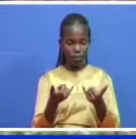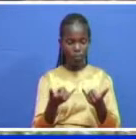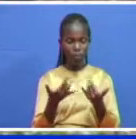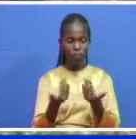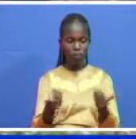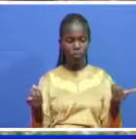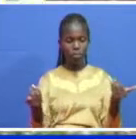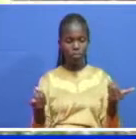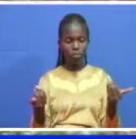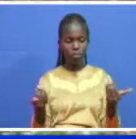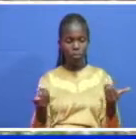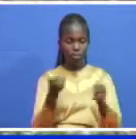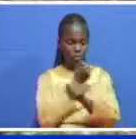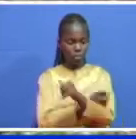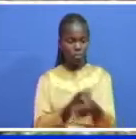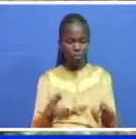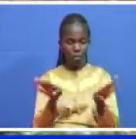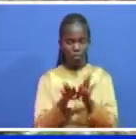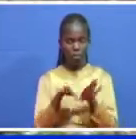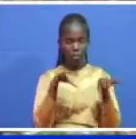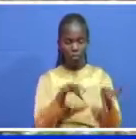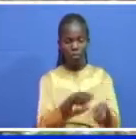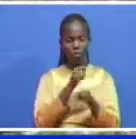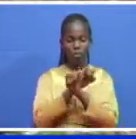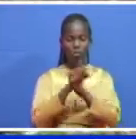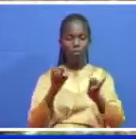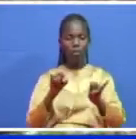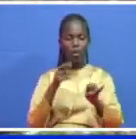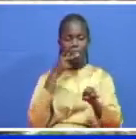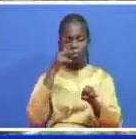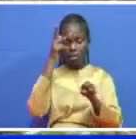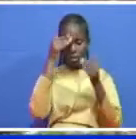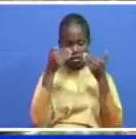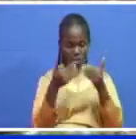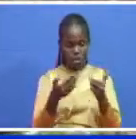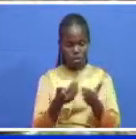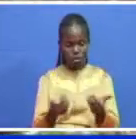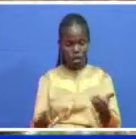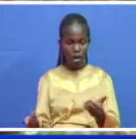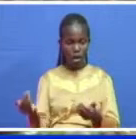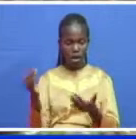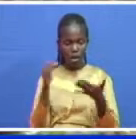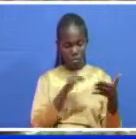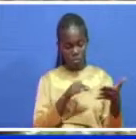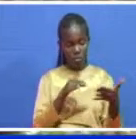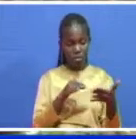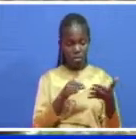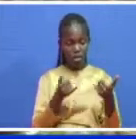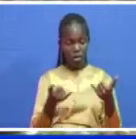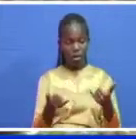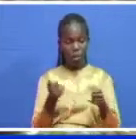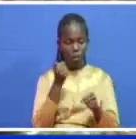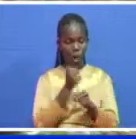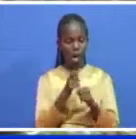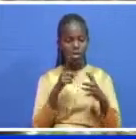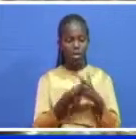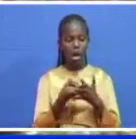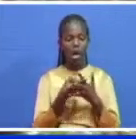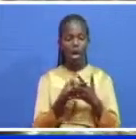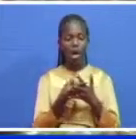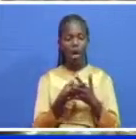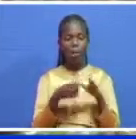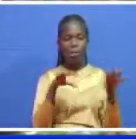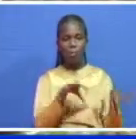soko witu. Tuitunga mubea nundu wa sinu ndu matunengie siana na kisio kitu umudhe ni tuambe ya wea wa kudhesi ya soko